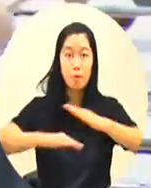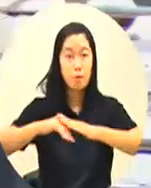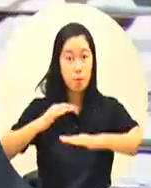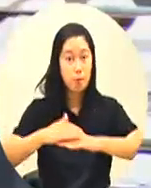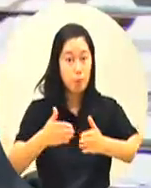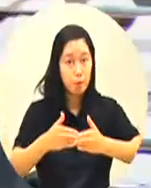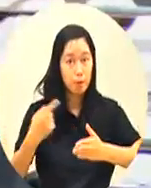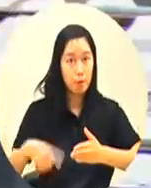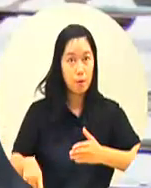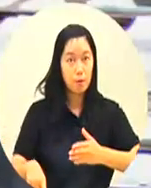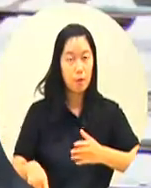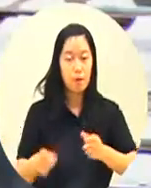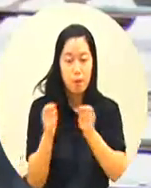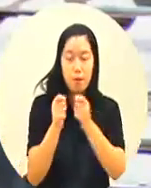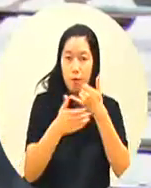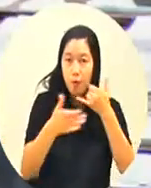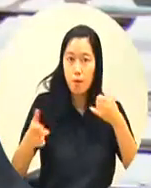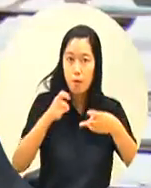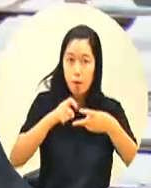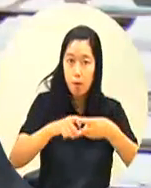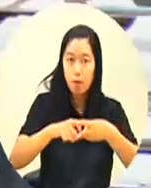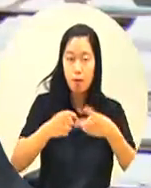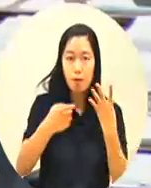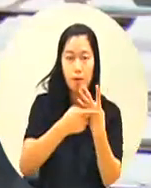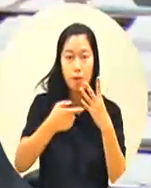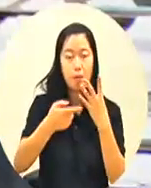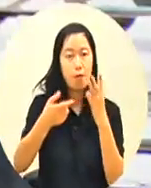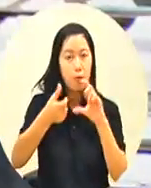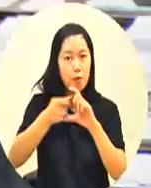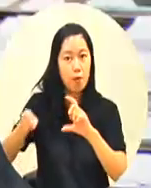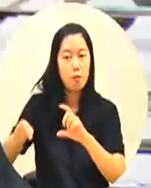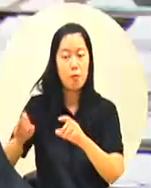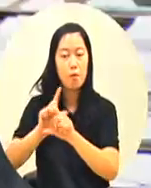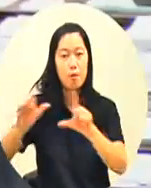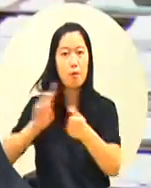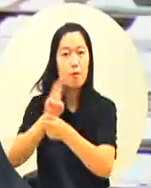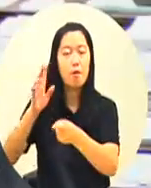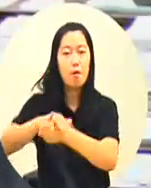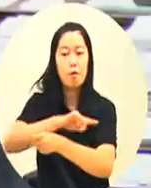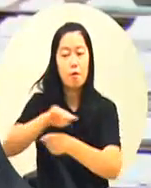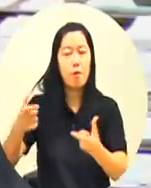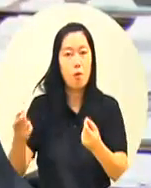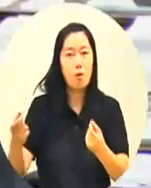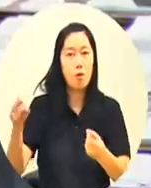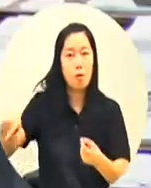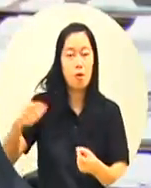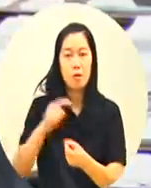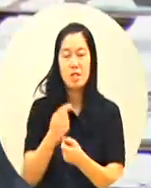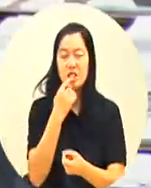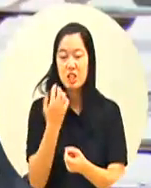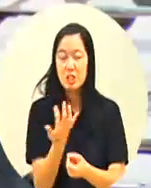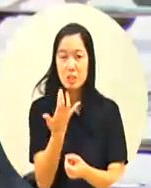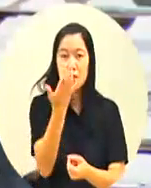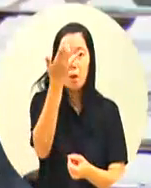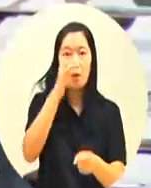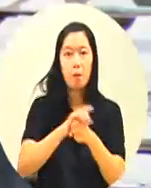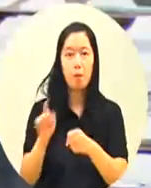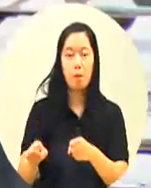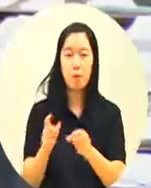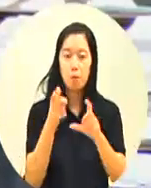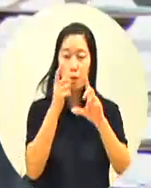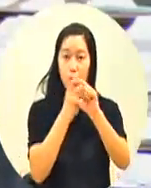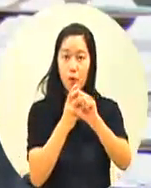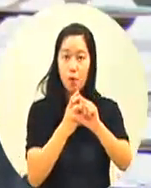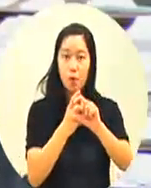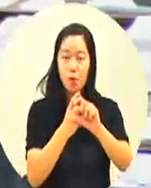边旁边就是跟大林埔一样嘛，那个地方台电大林厂在那边有蒸汽，然后中油大林厂在那边